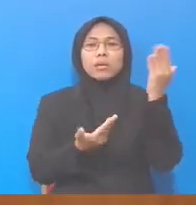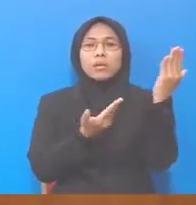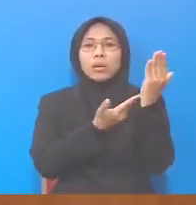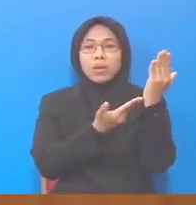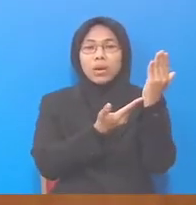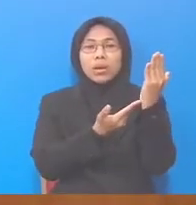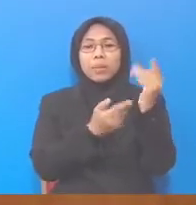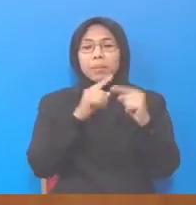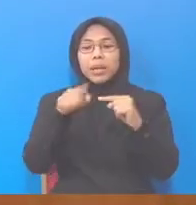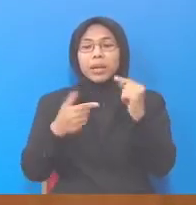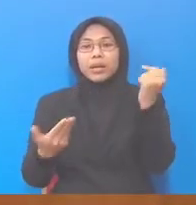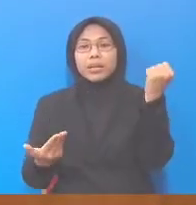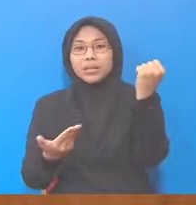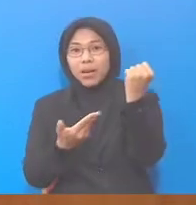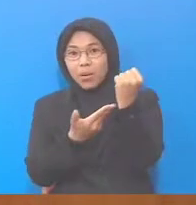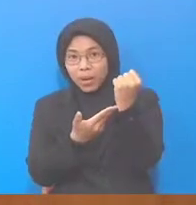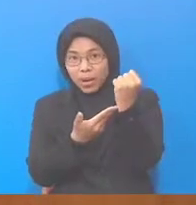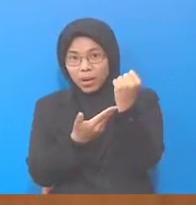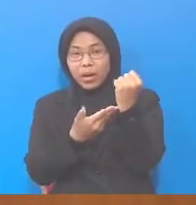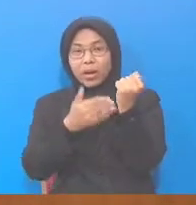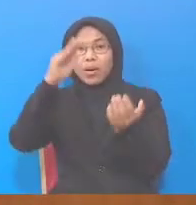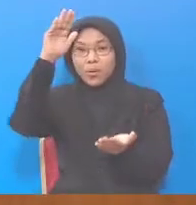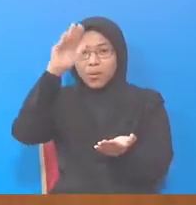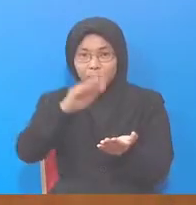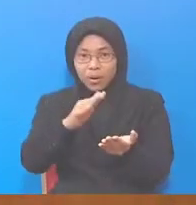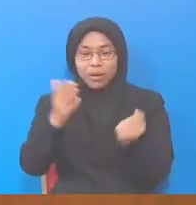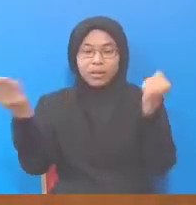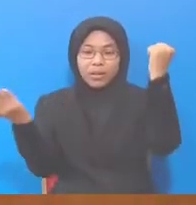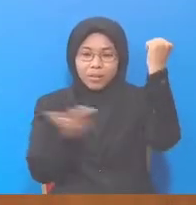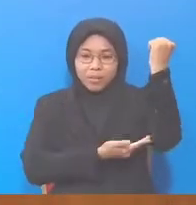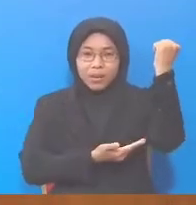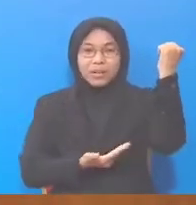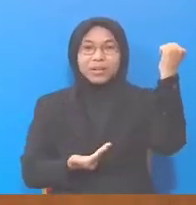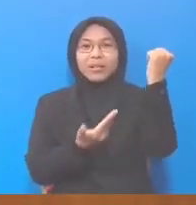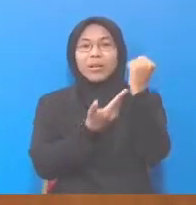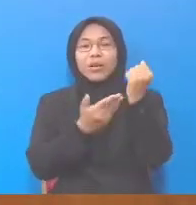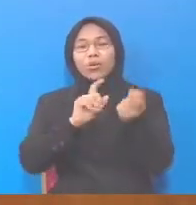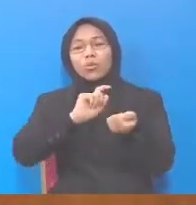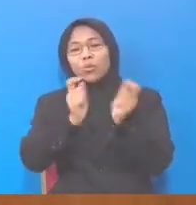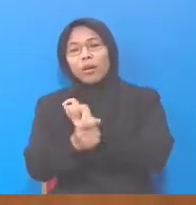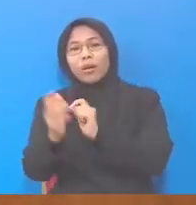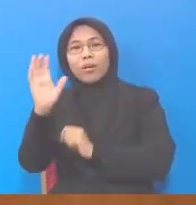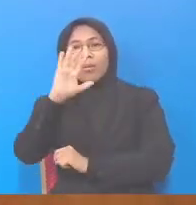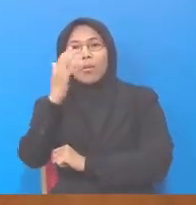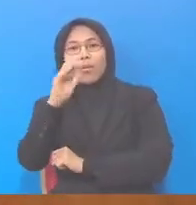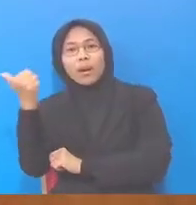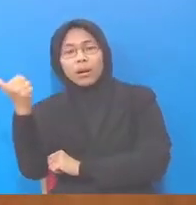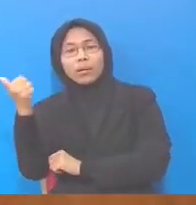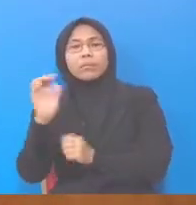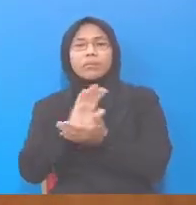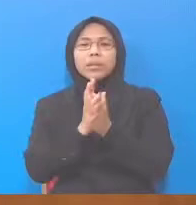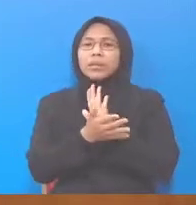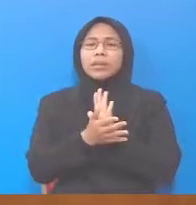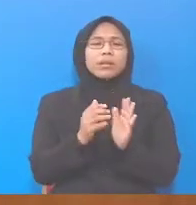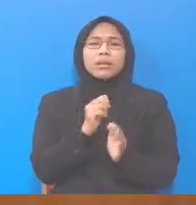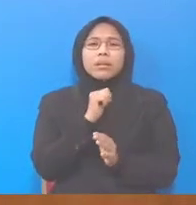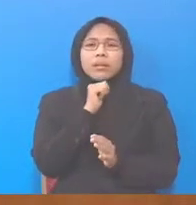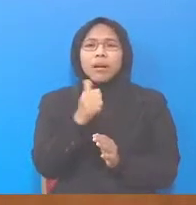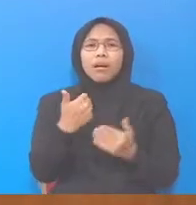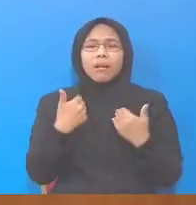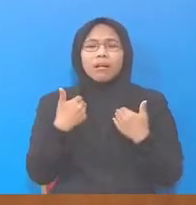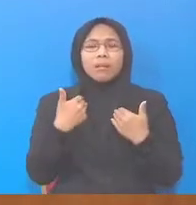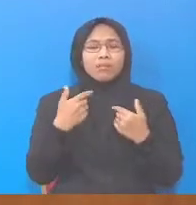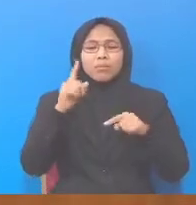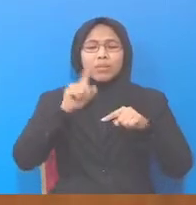kalau Asa with harga dia rendah ditebang pokok sawit tanam komoditi lain jadi dia tidak akan